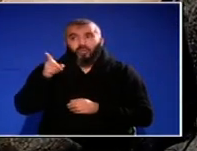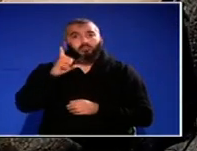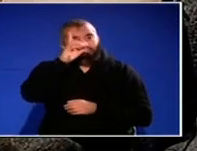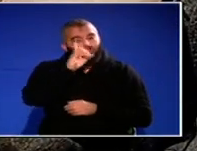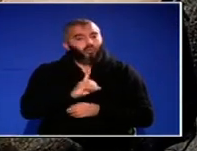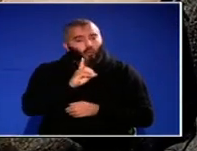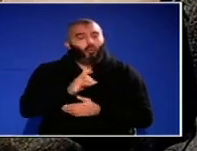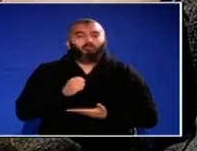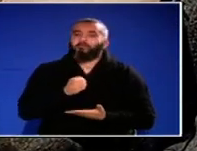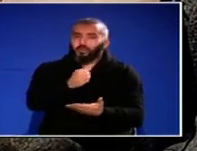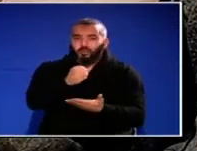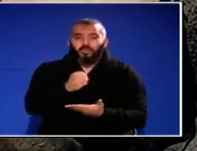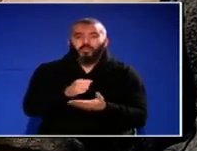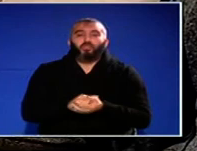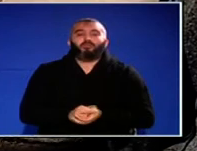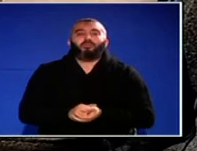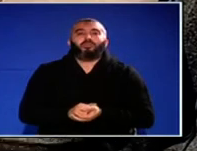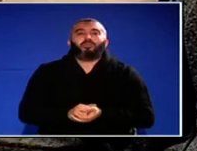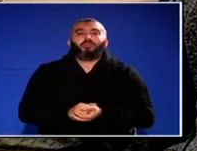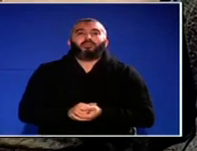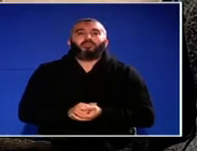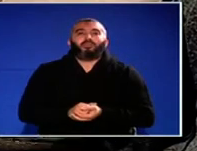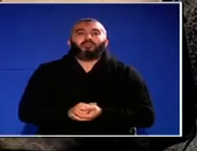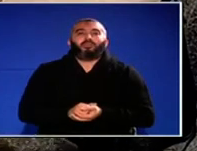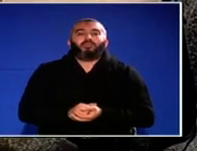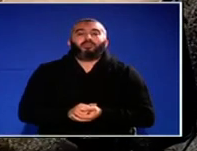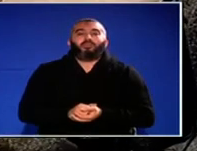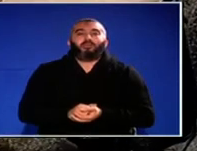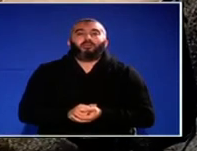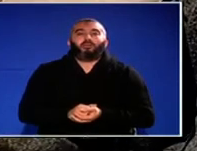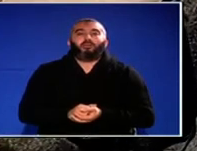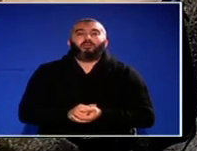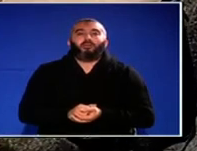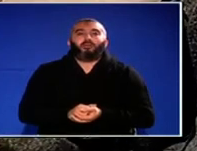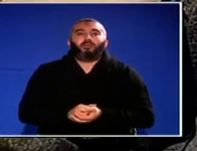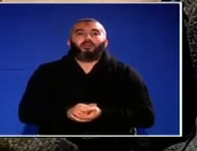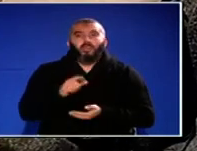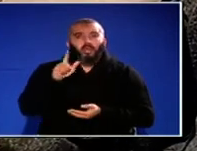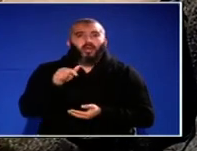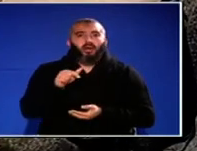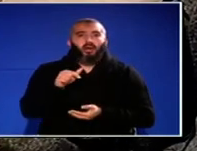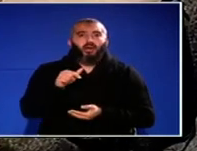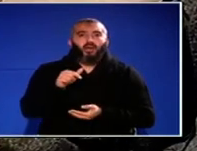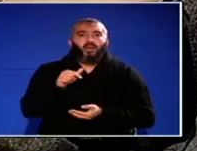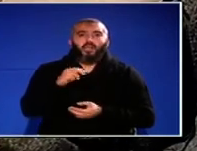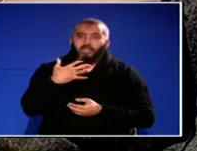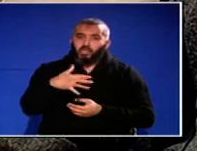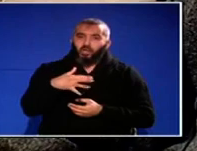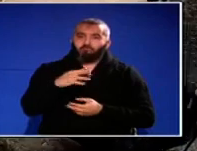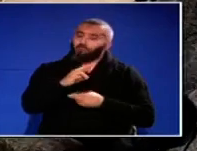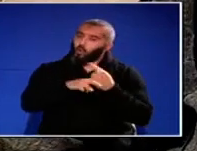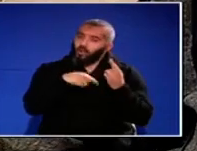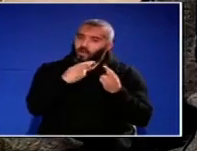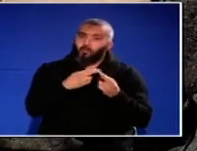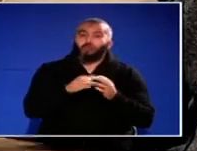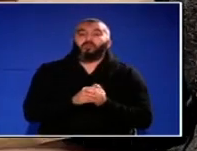سدس في حق ابنتها إذا كان لها مال. إذا كان لها مال هذان هذا الأمران زوج أمور مهمة، وهو أن